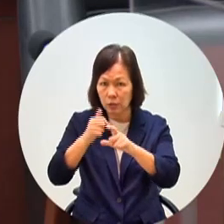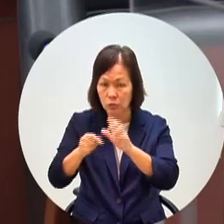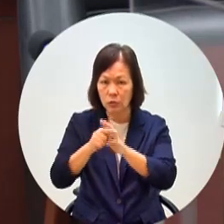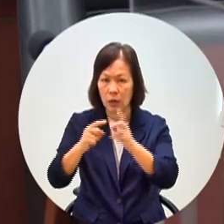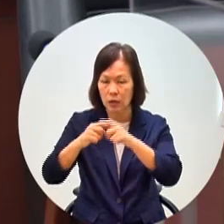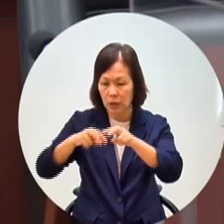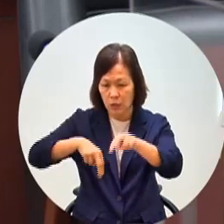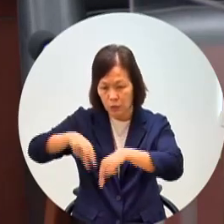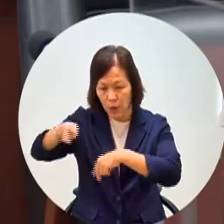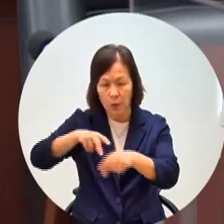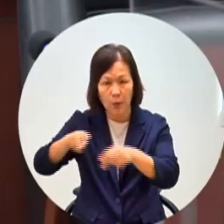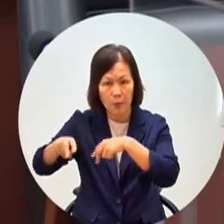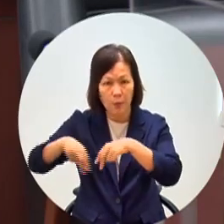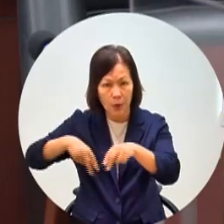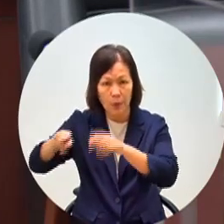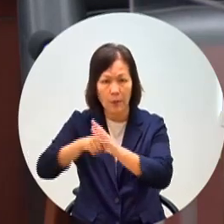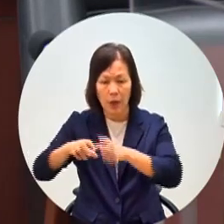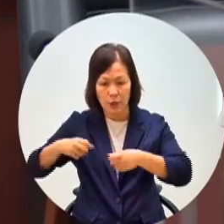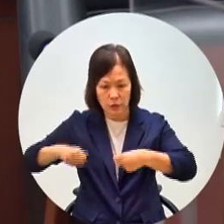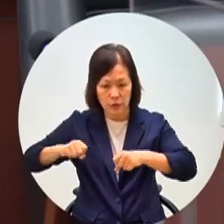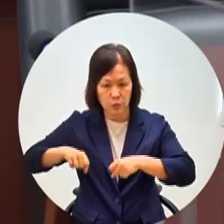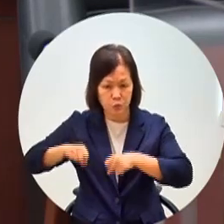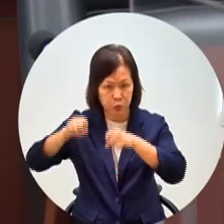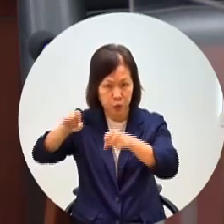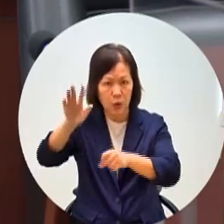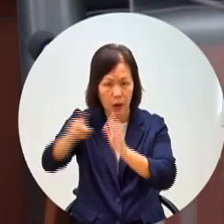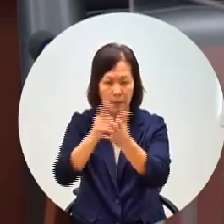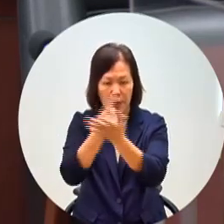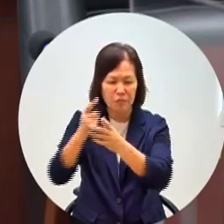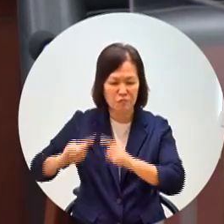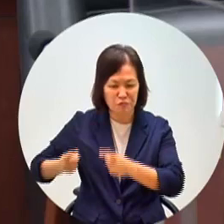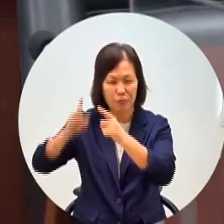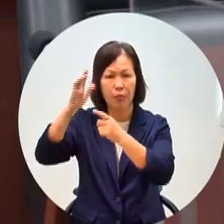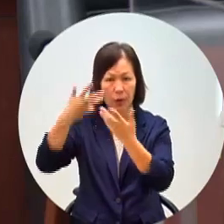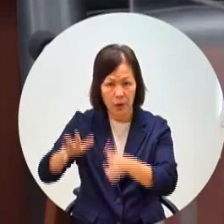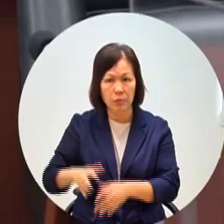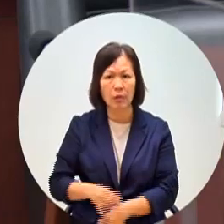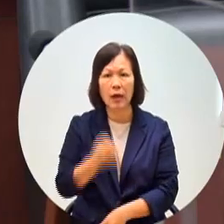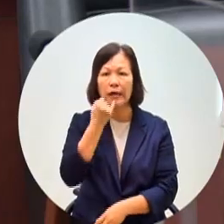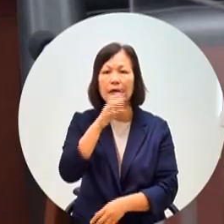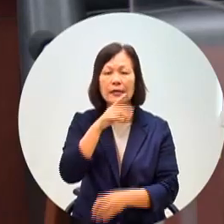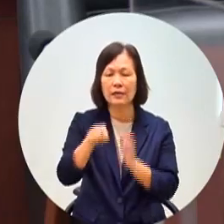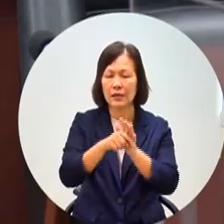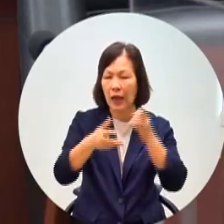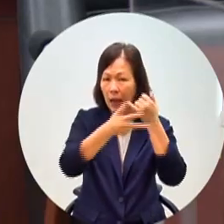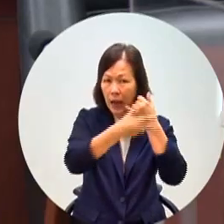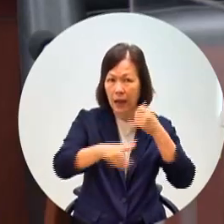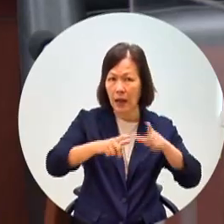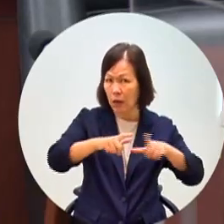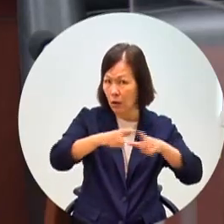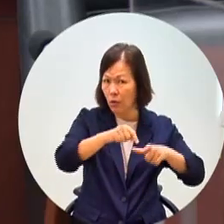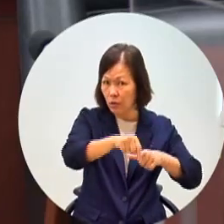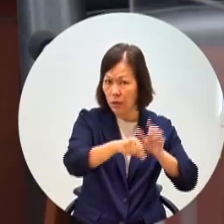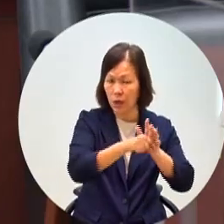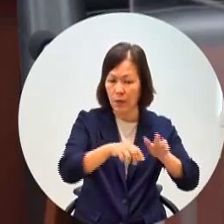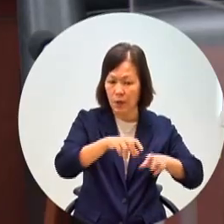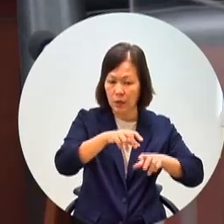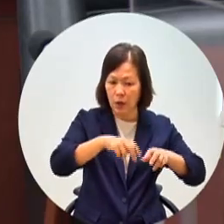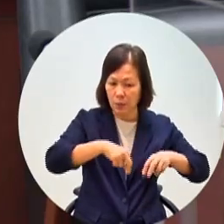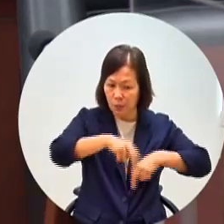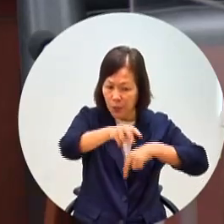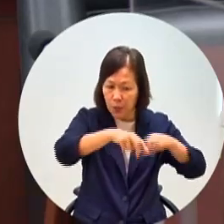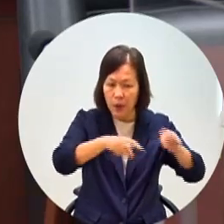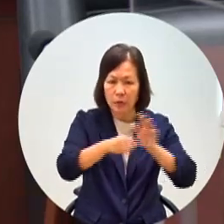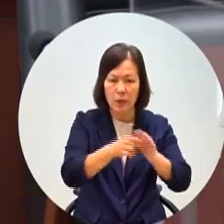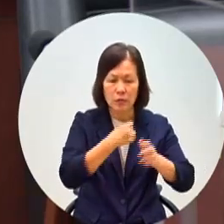专用行人道有机车行驶，大家争议很多，但是我跟你说，在我们海岸公园的步道上完全